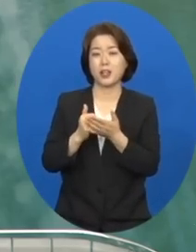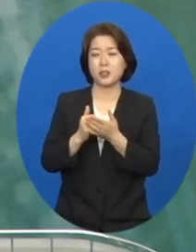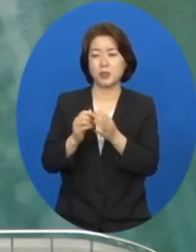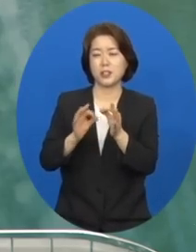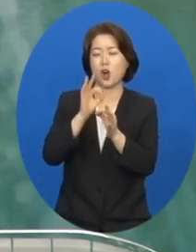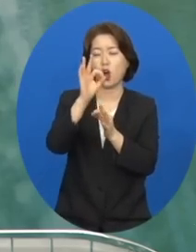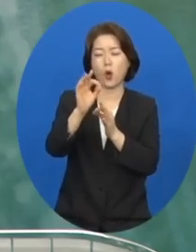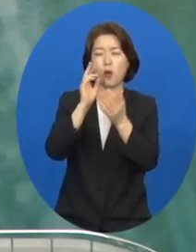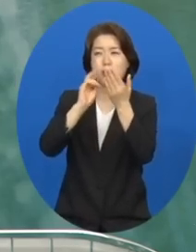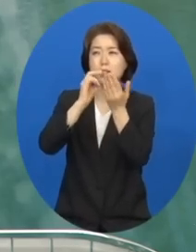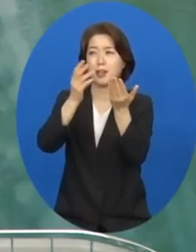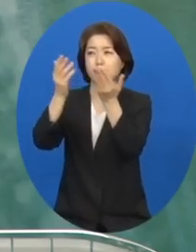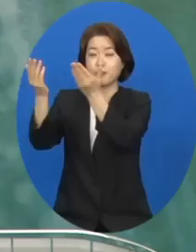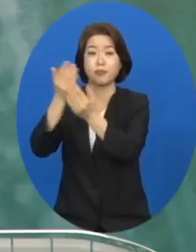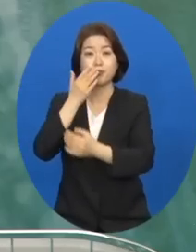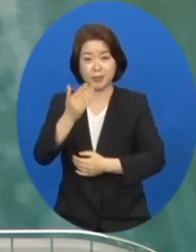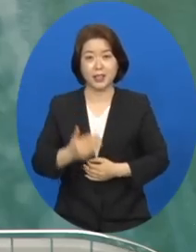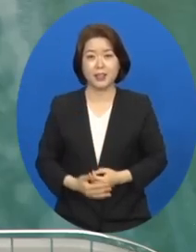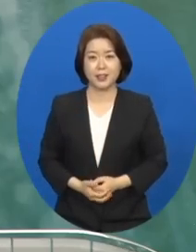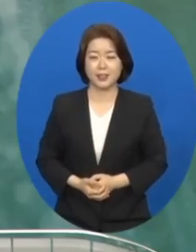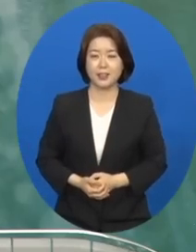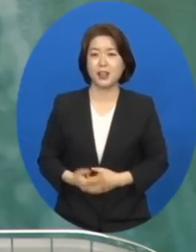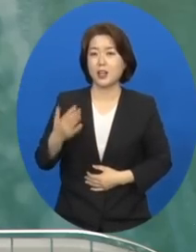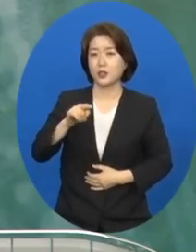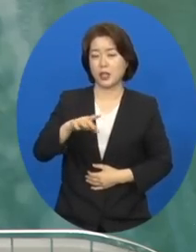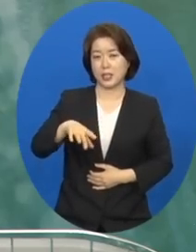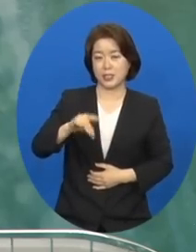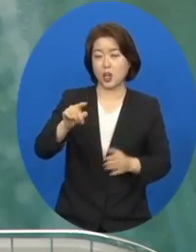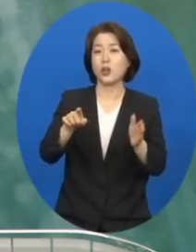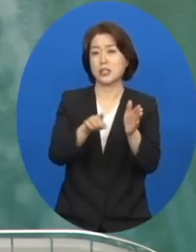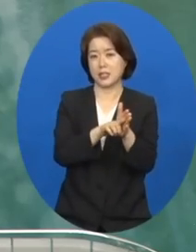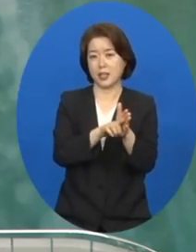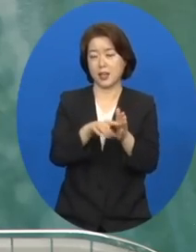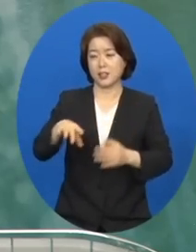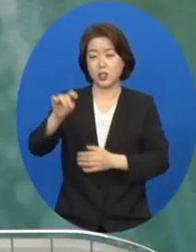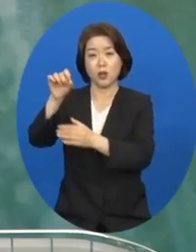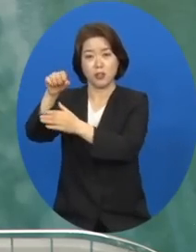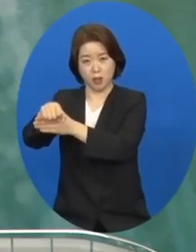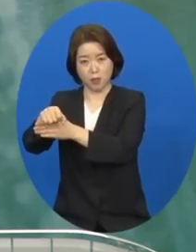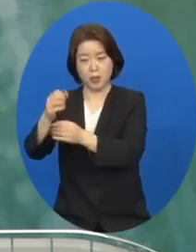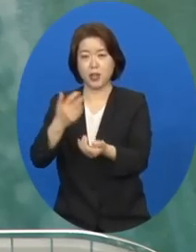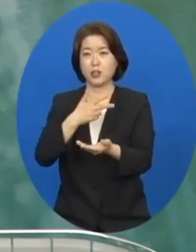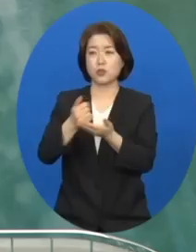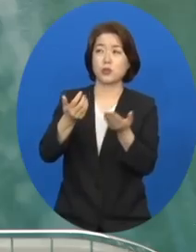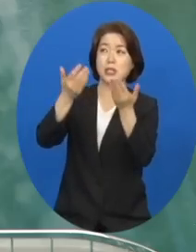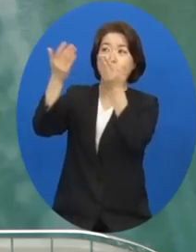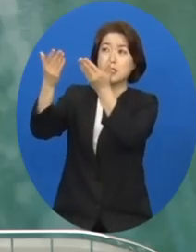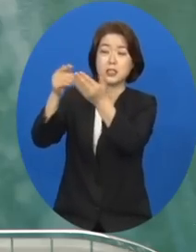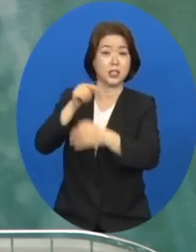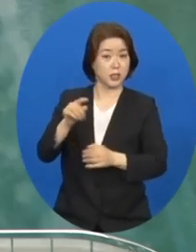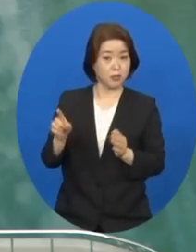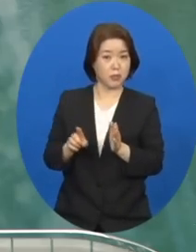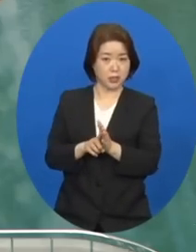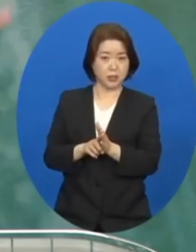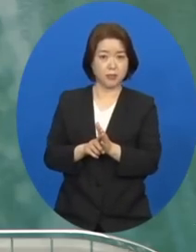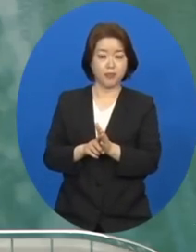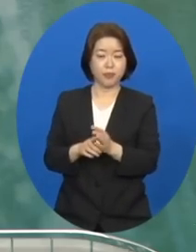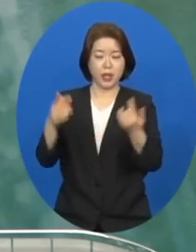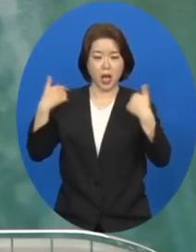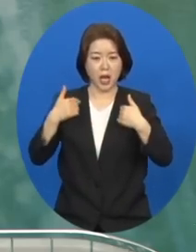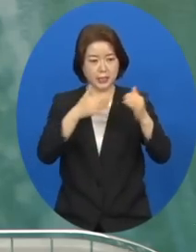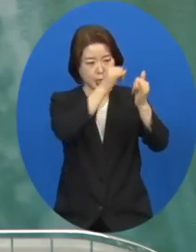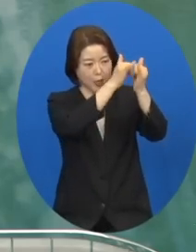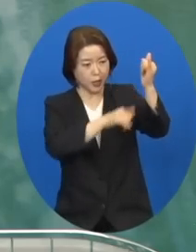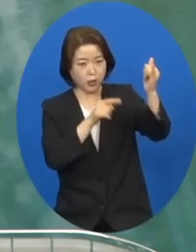드리게 되는 것입니다 그러나 이 첫 신앙이 첫 열매를 주님께 올려드리는 이믿음 이어 항상 역사를 보면